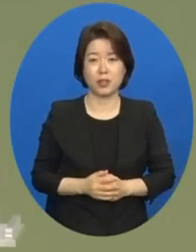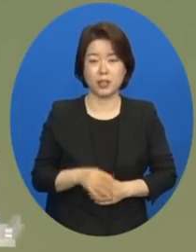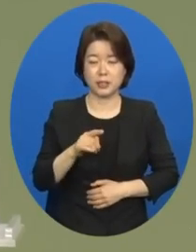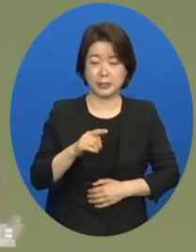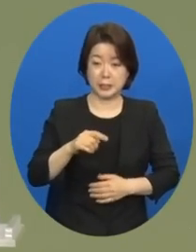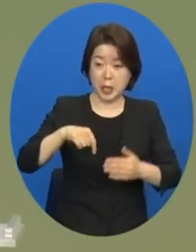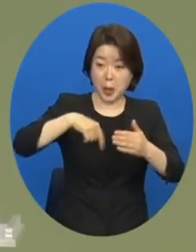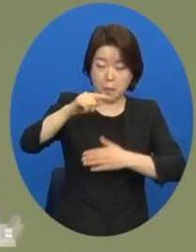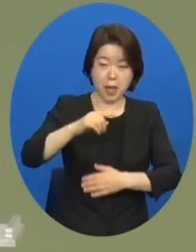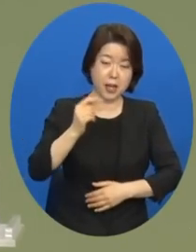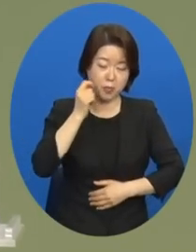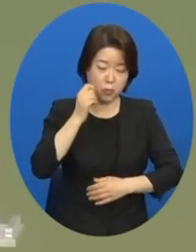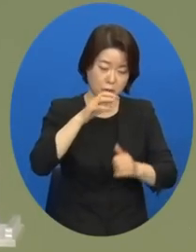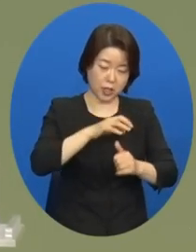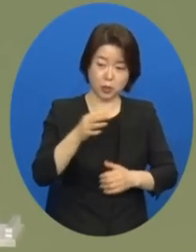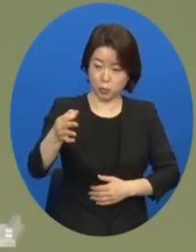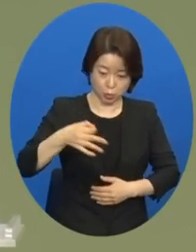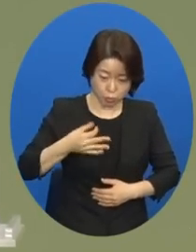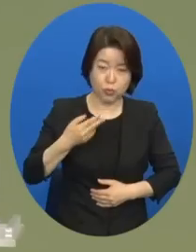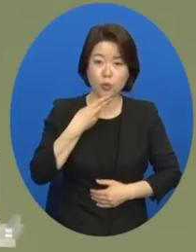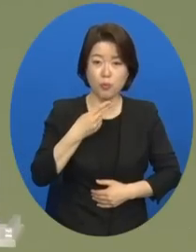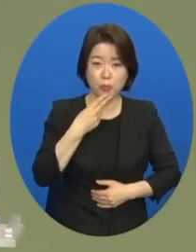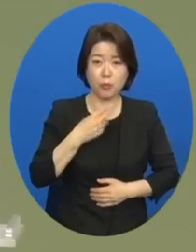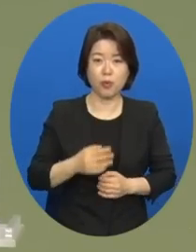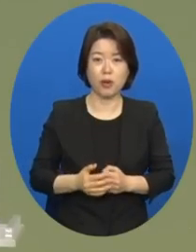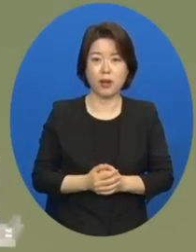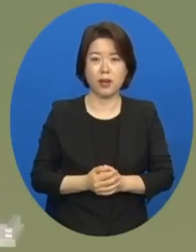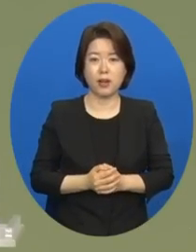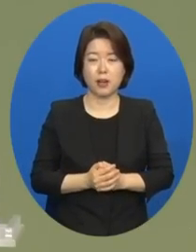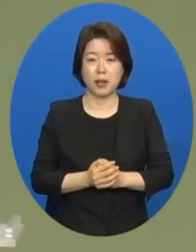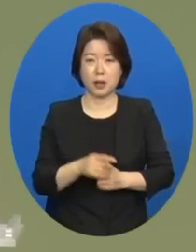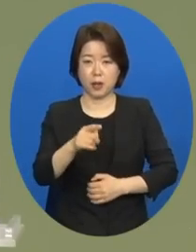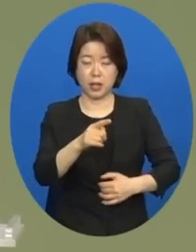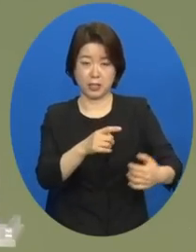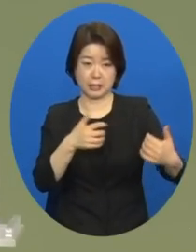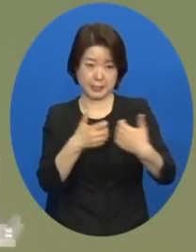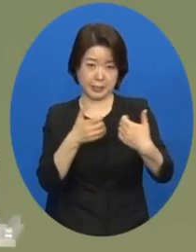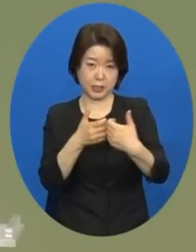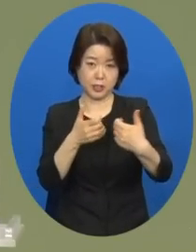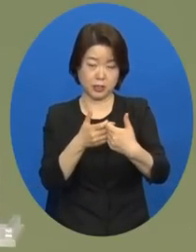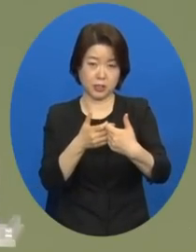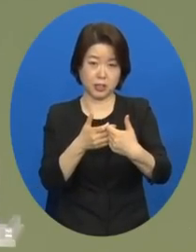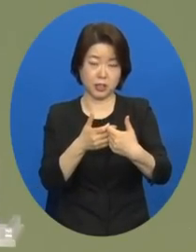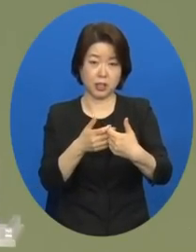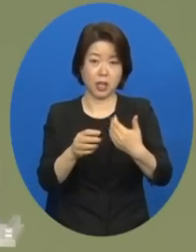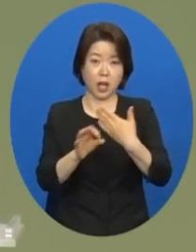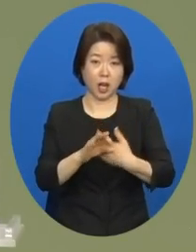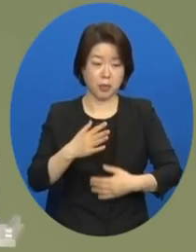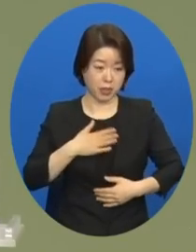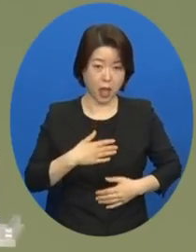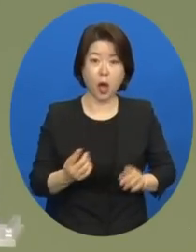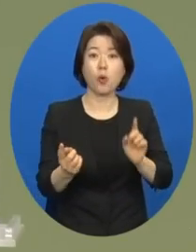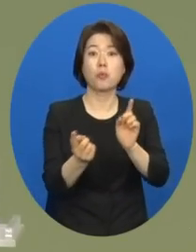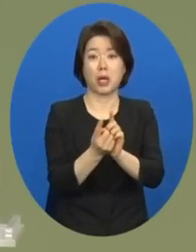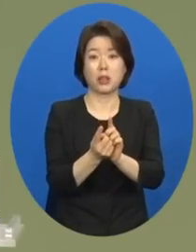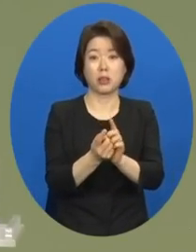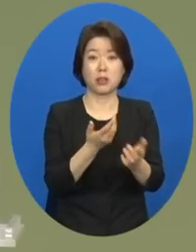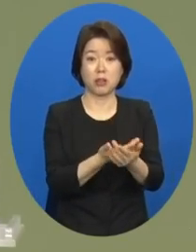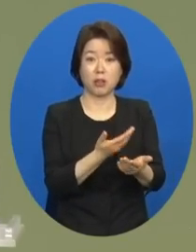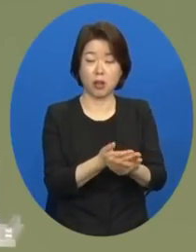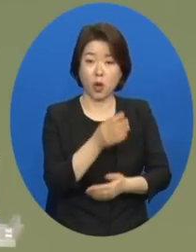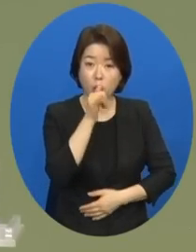그렇게 못 나가게 하고 돈도 안 주면서 이렇게 전쟁이 나면 저하고 또 만나자고 이러던 거 있죠